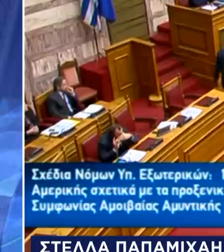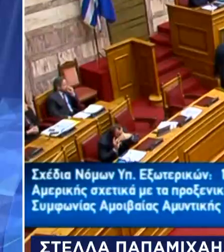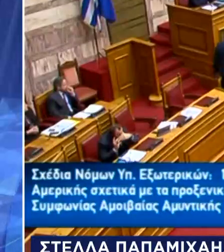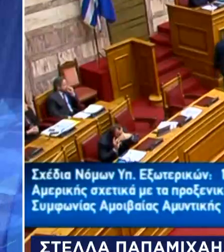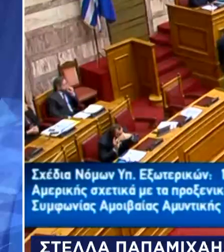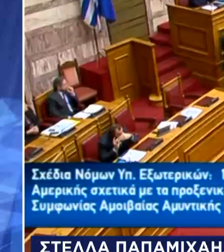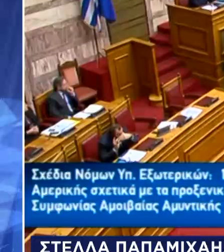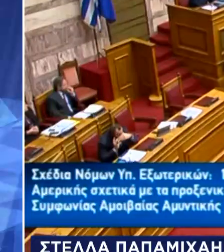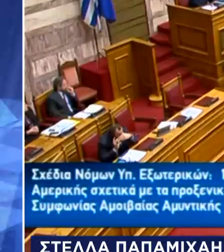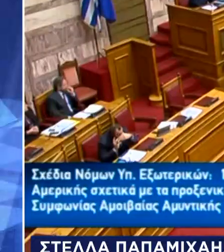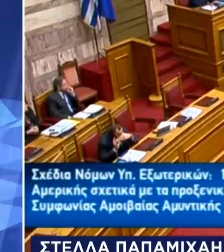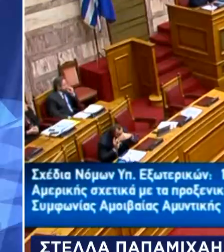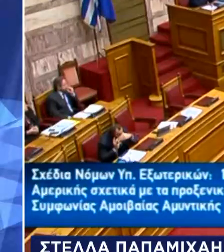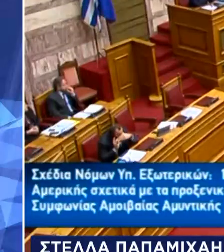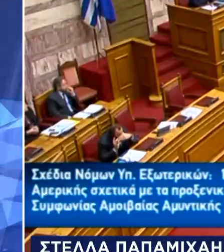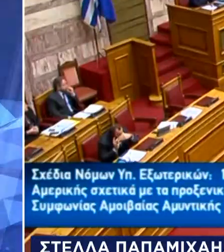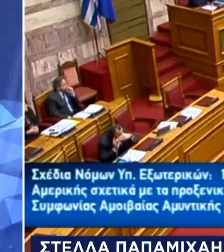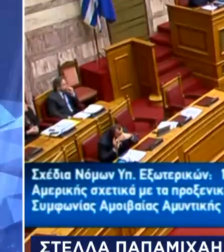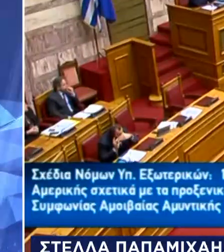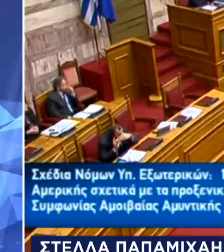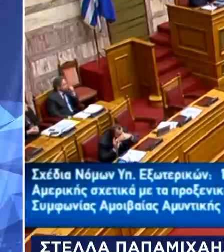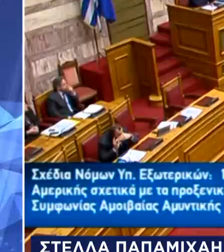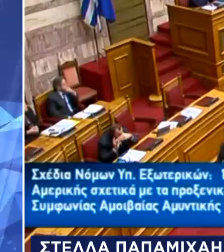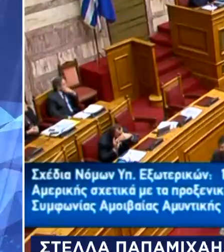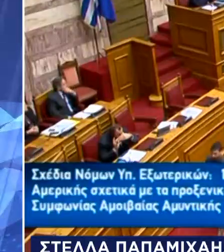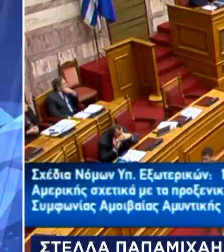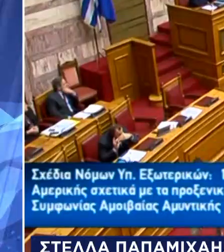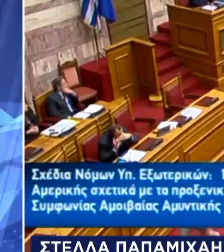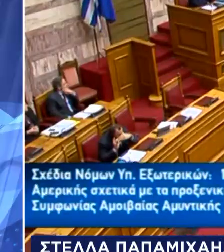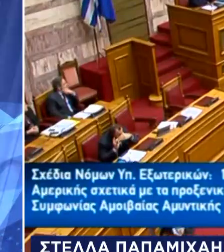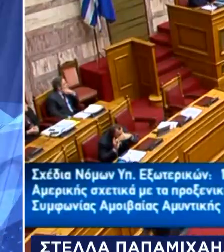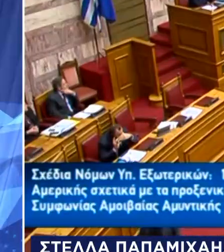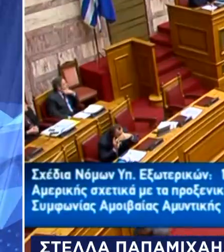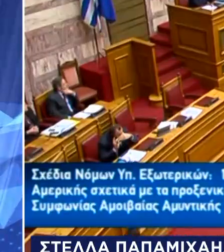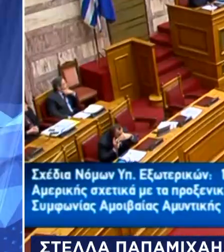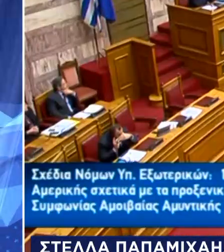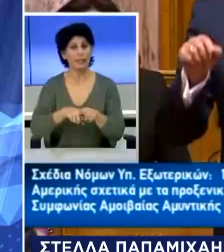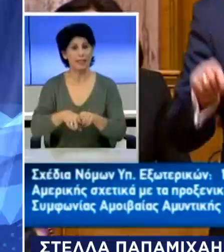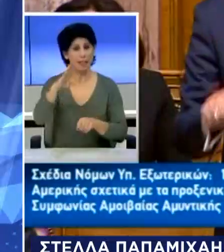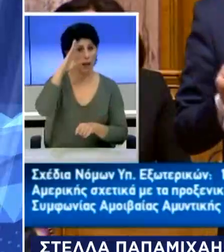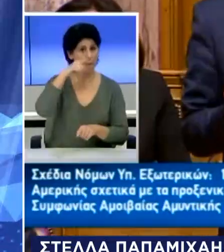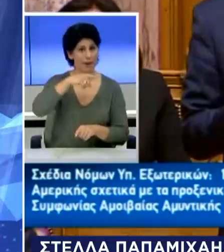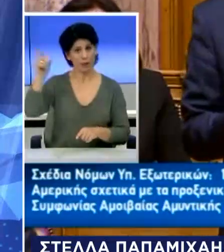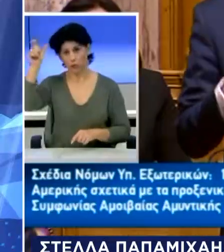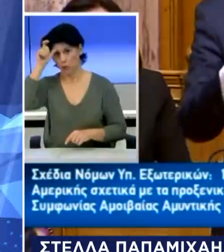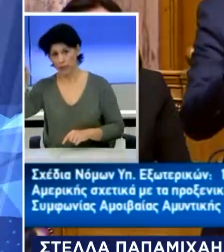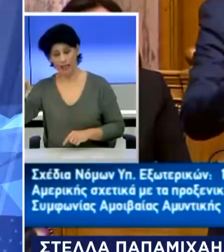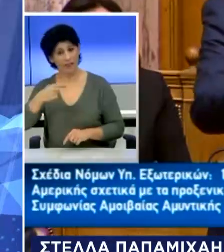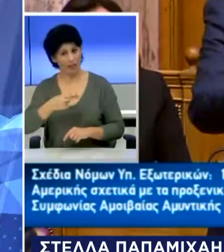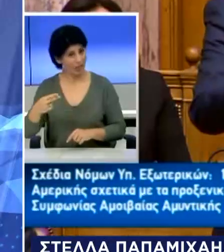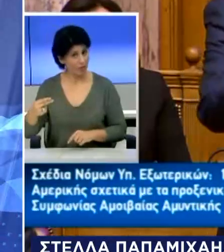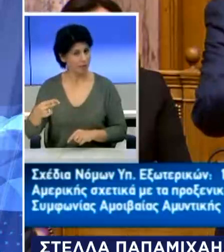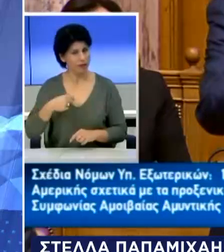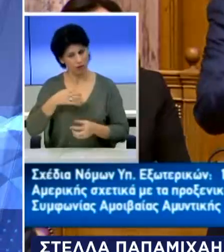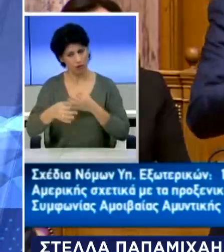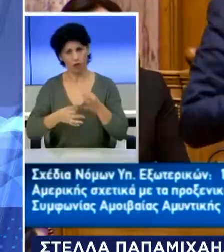με 175 θετικές ψήφους από τη Νέα Δημοκρατία και το Κίνημα Αλλαγής. Κατάψηφισαν 33 βουλευτές από το